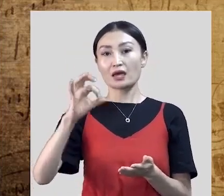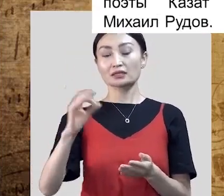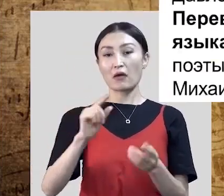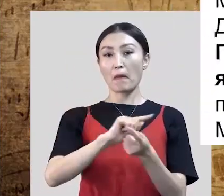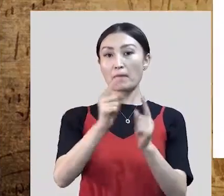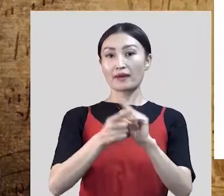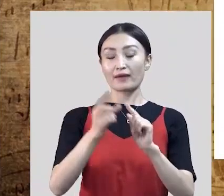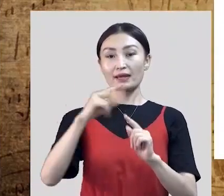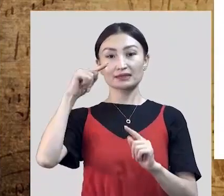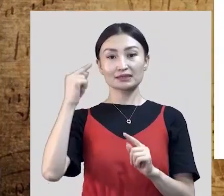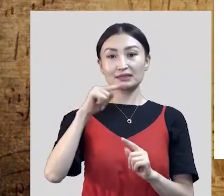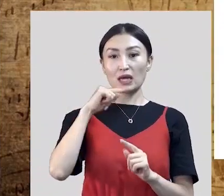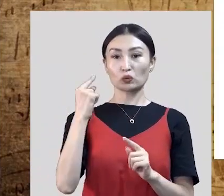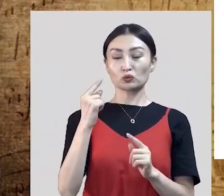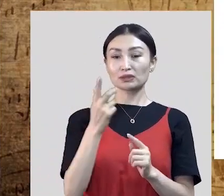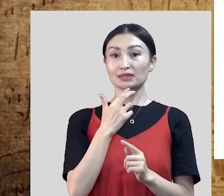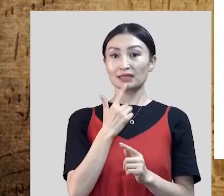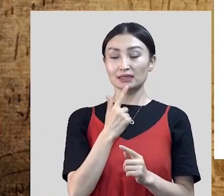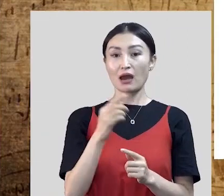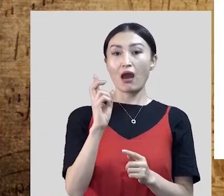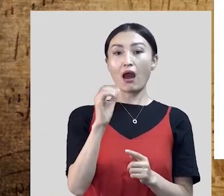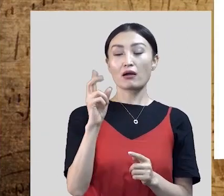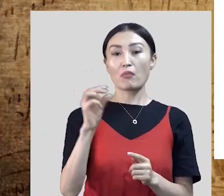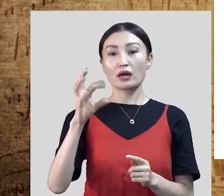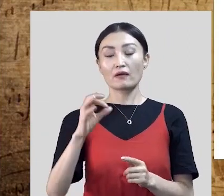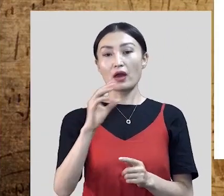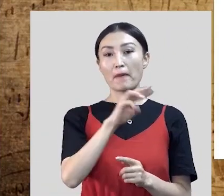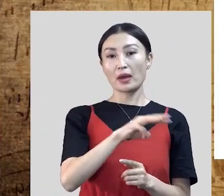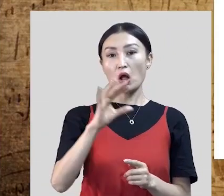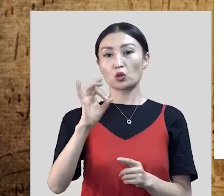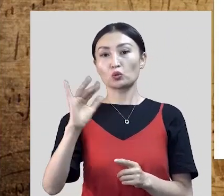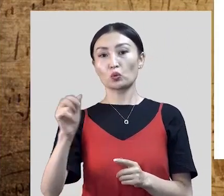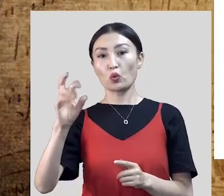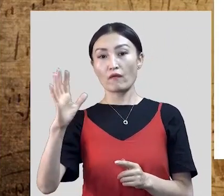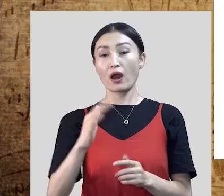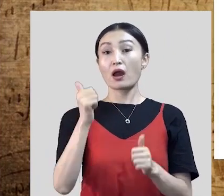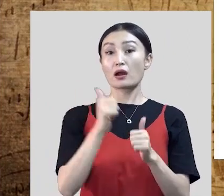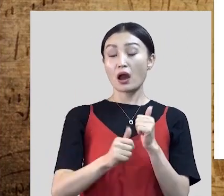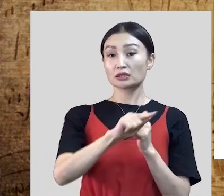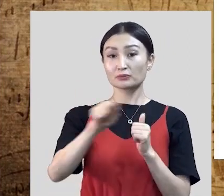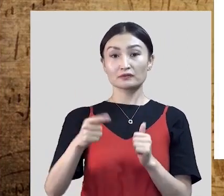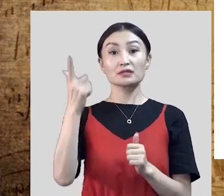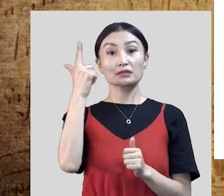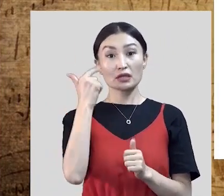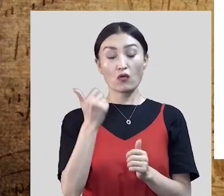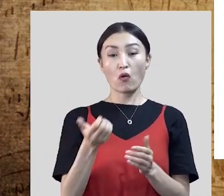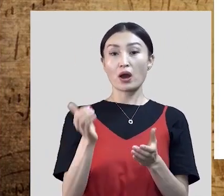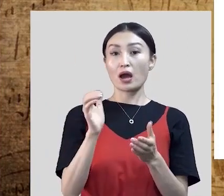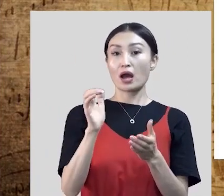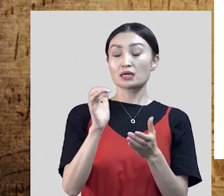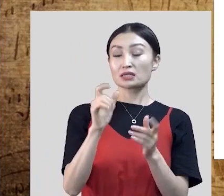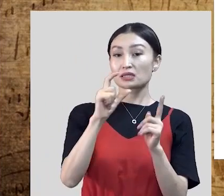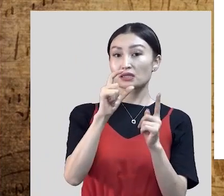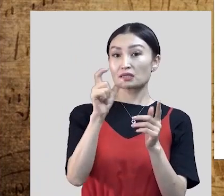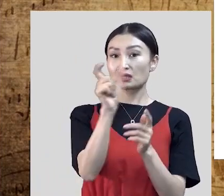кыргызского языка на русский поэты Казат Ахматов и Михаил Рудов. Каждому из вас знакомы слова и музыка